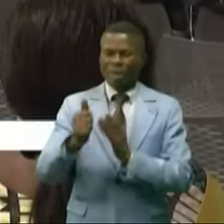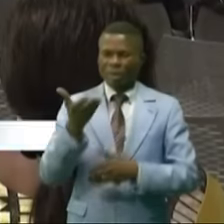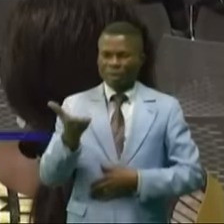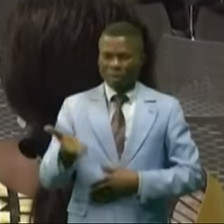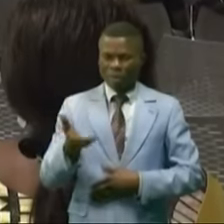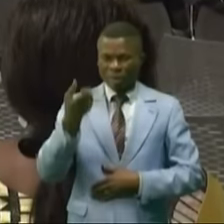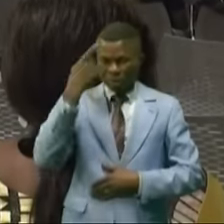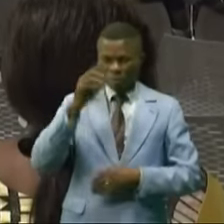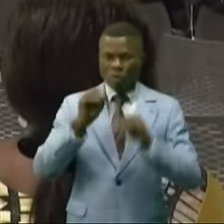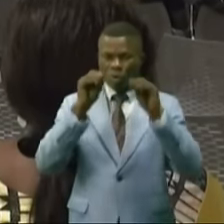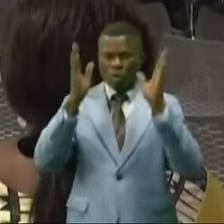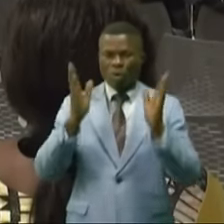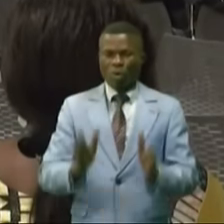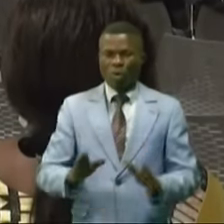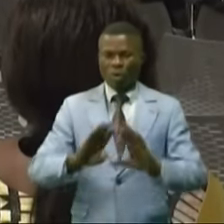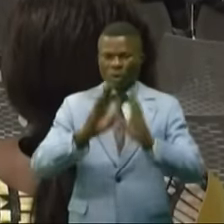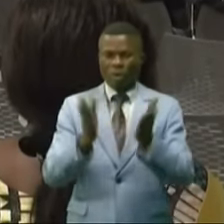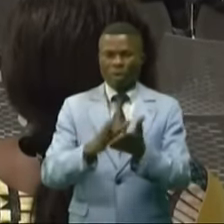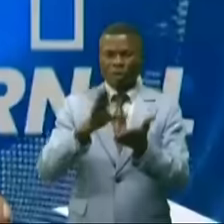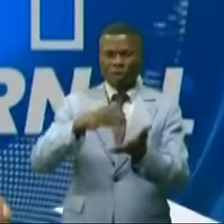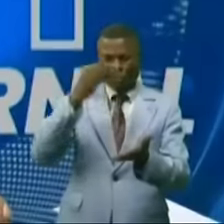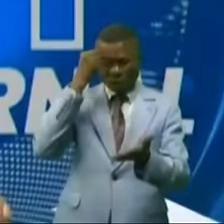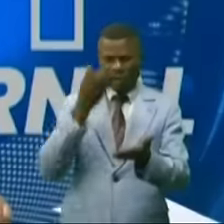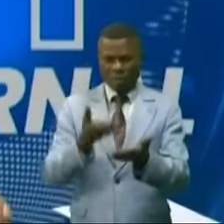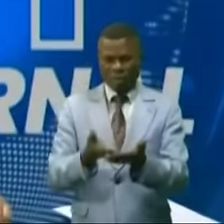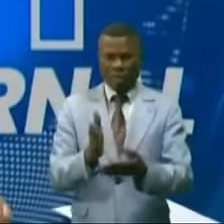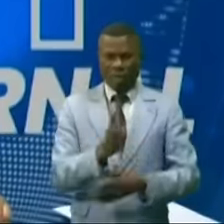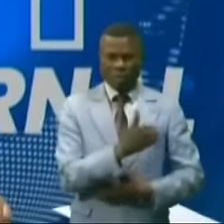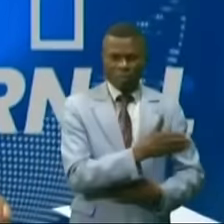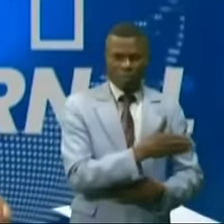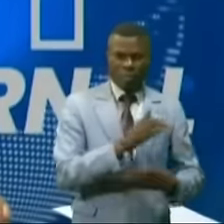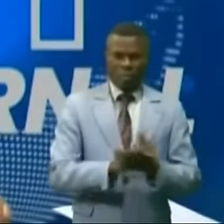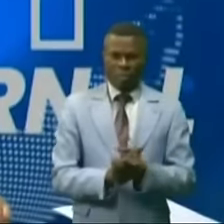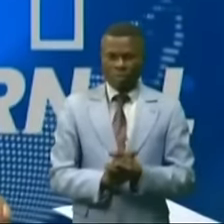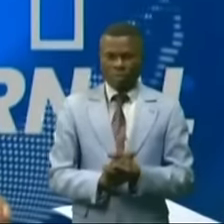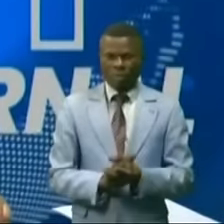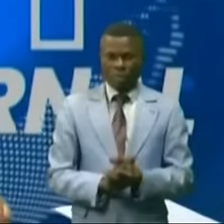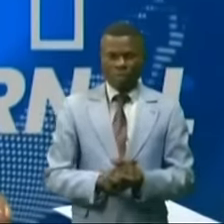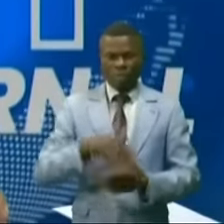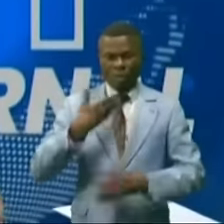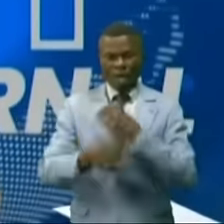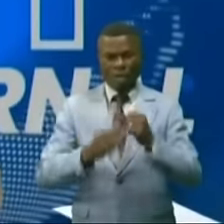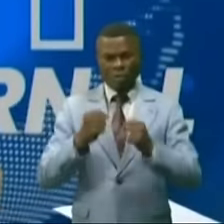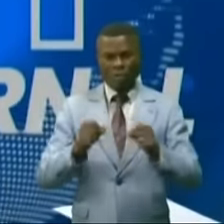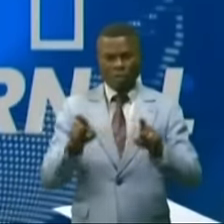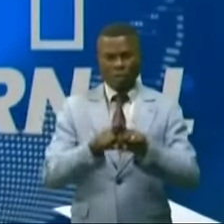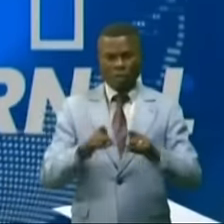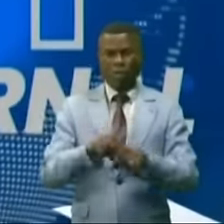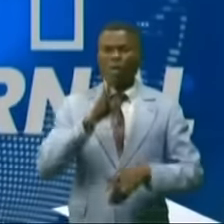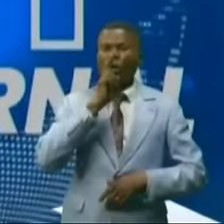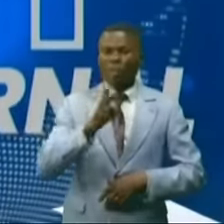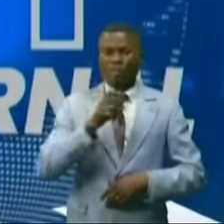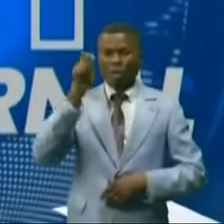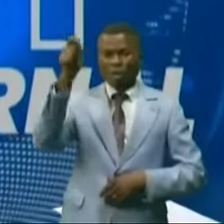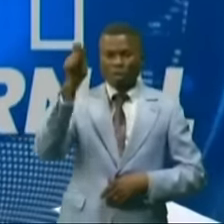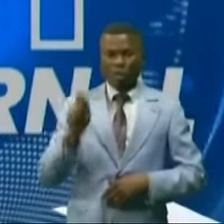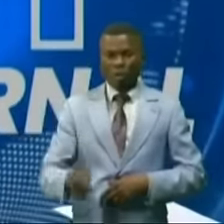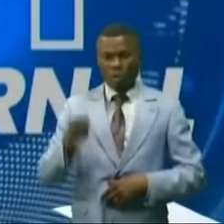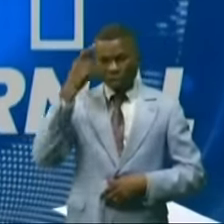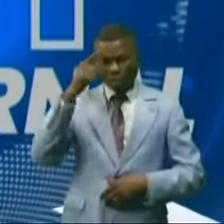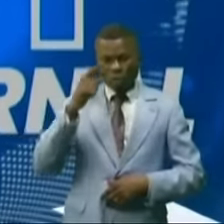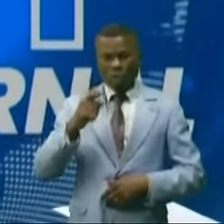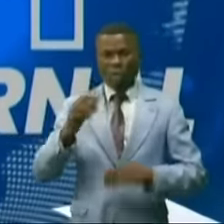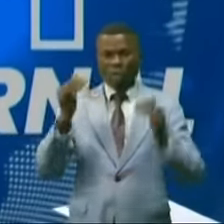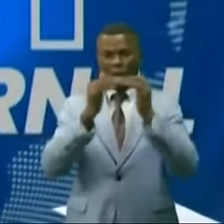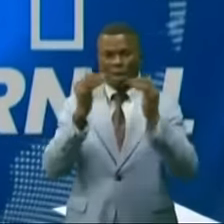pour enseignants et apprenants. Elles se sont battues comme des véritables guerrières pour la